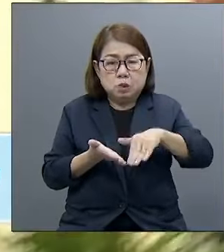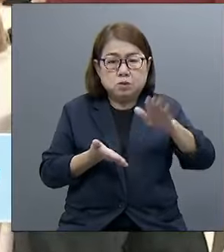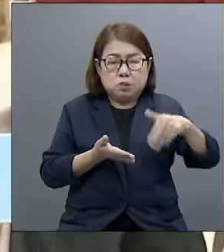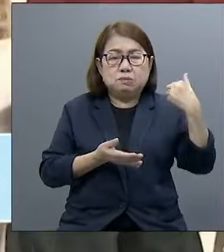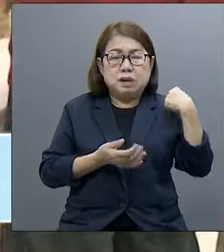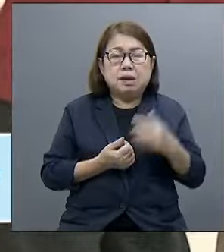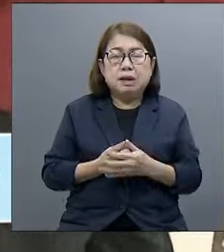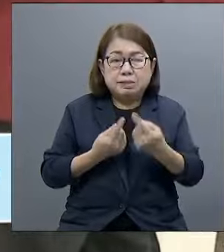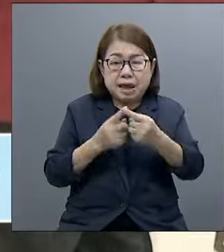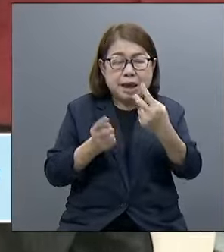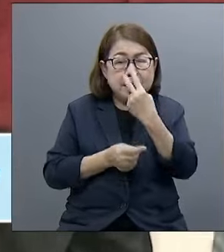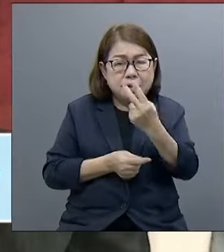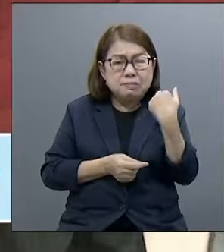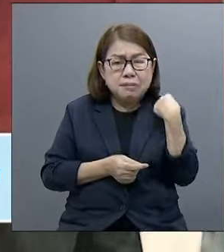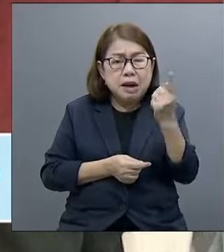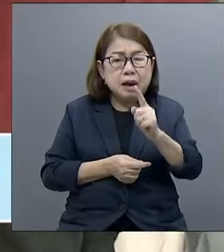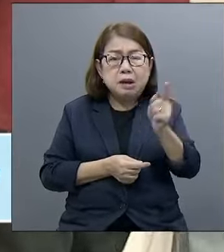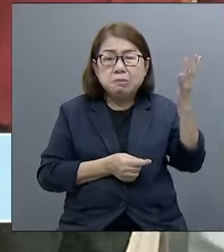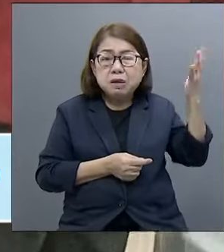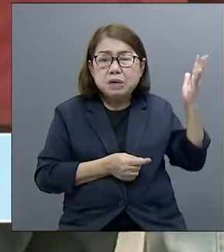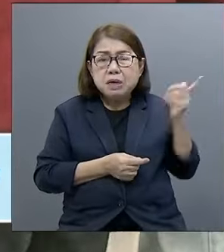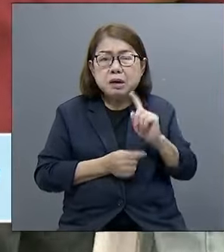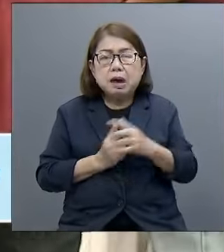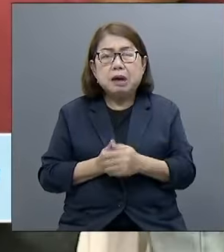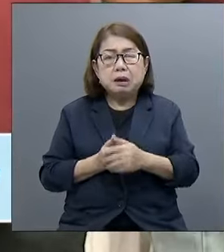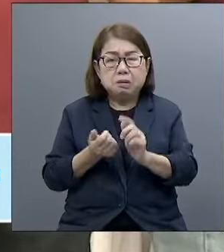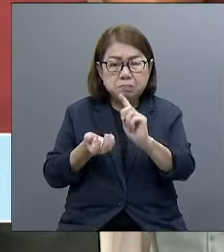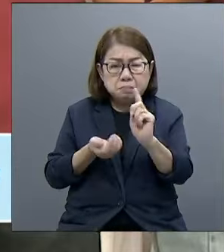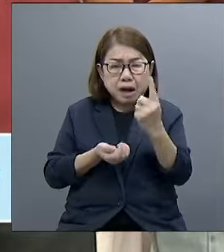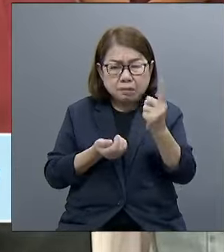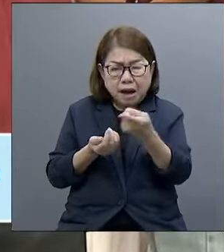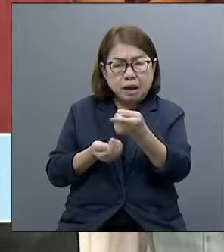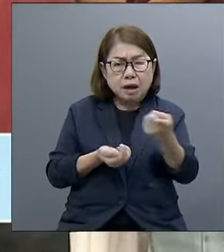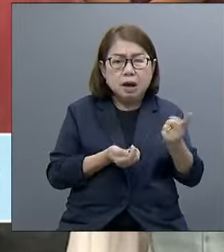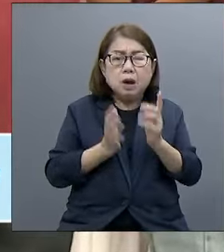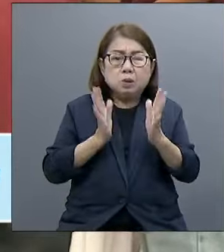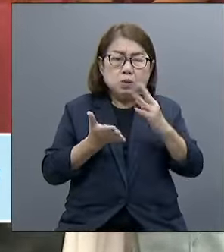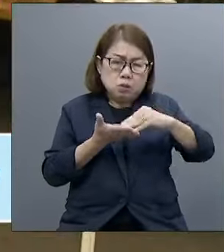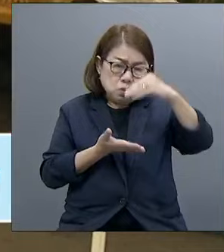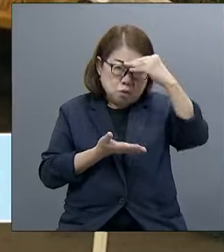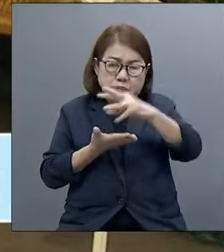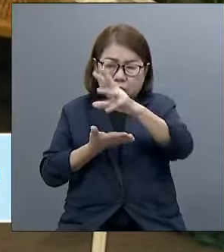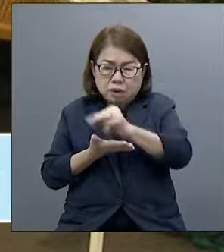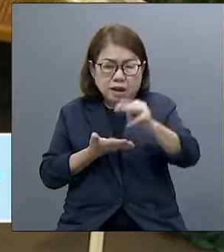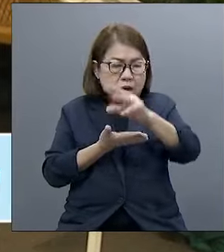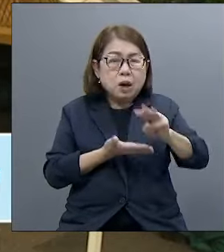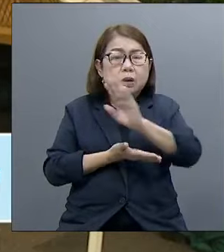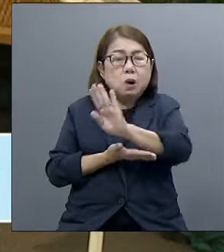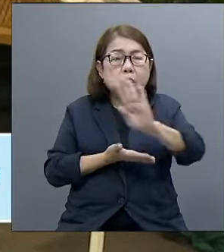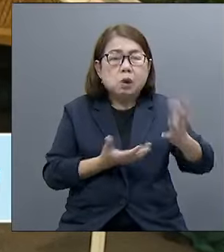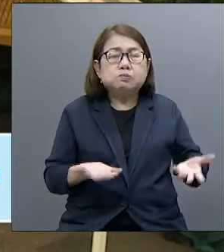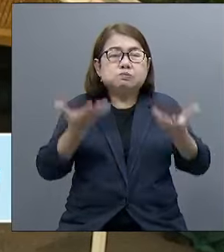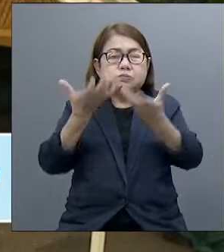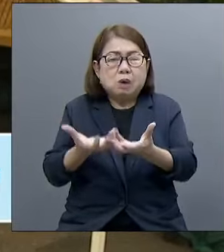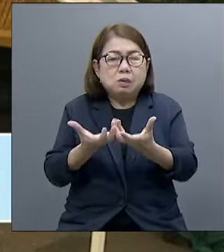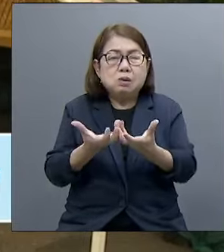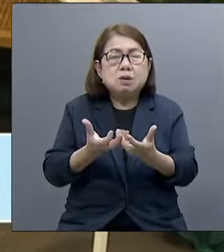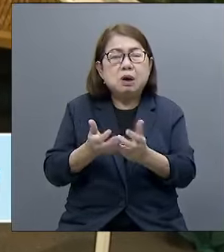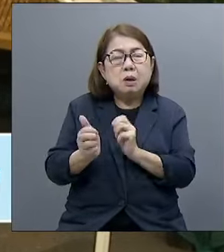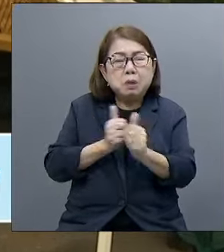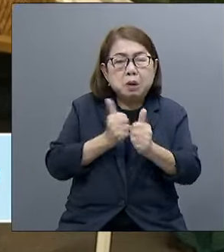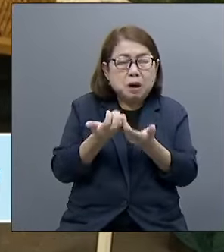ที่อาจจะเจอน้อยกับงานอื่นๆคือเรื่องของการโชว์นวัตกรรมนี่แหละคือนักศึกษาต่างๆเขาก็จะมาโชว์นวัตกรรมด้วยนะคะเป็นการแก้ไ